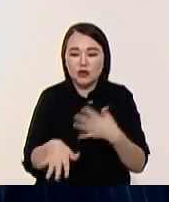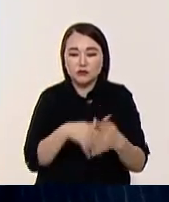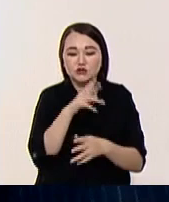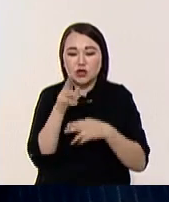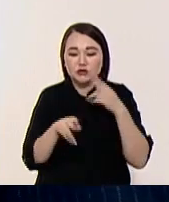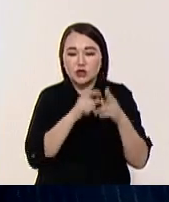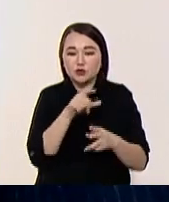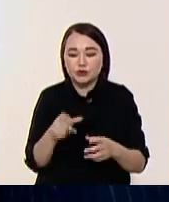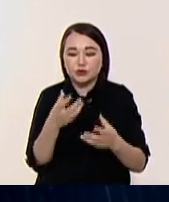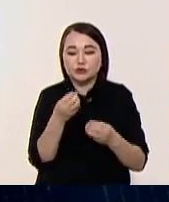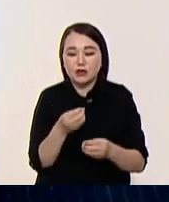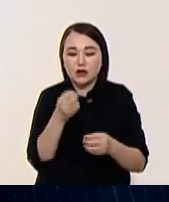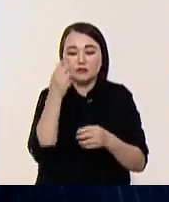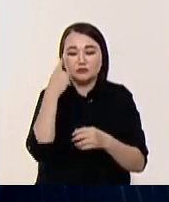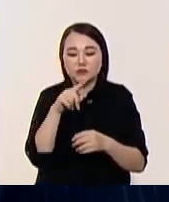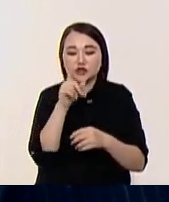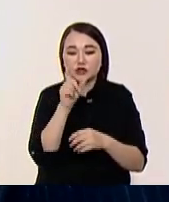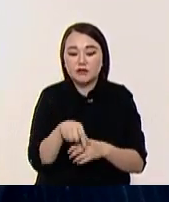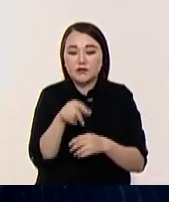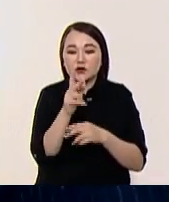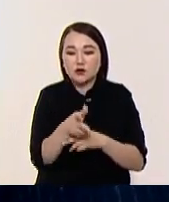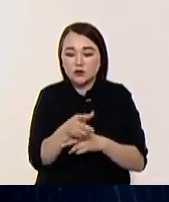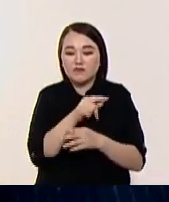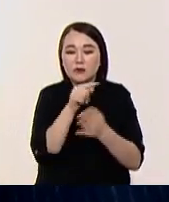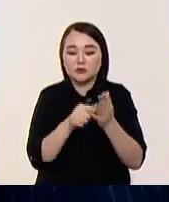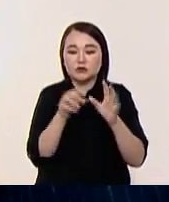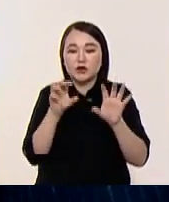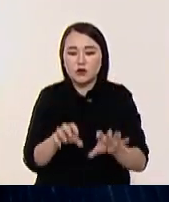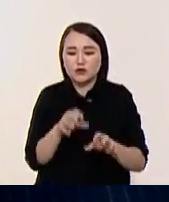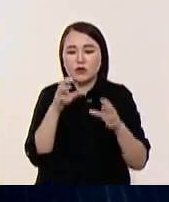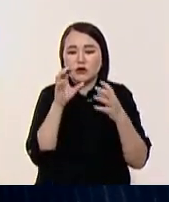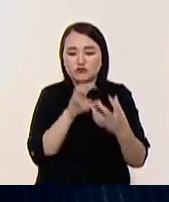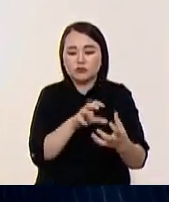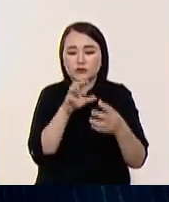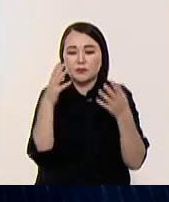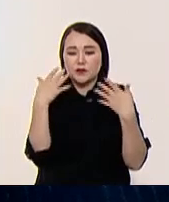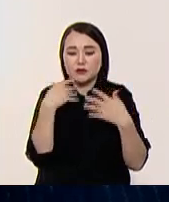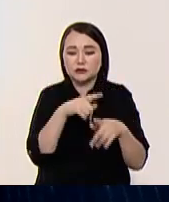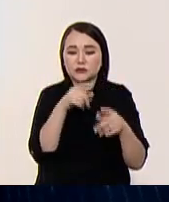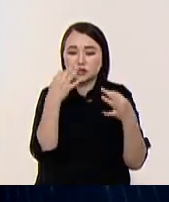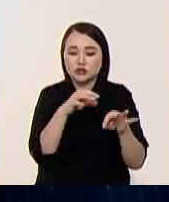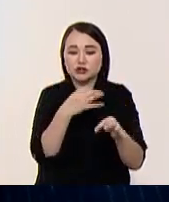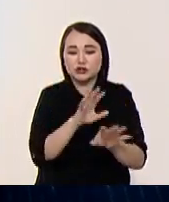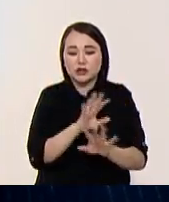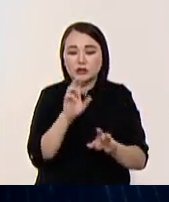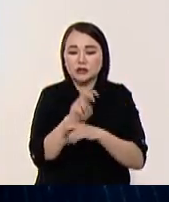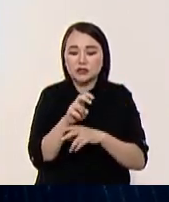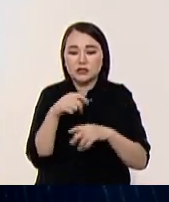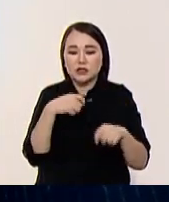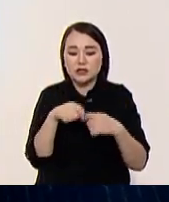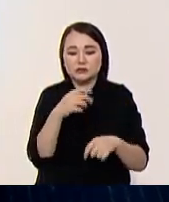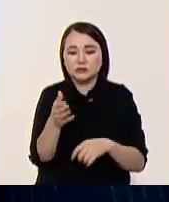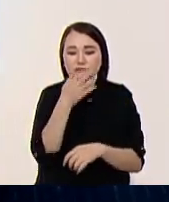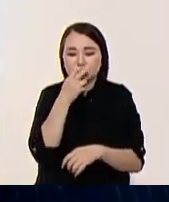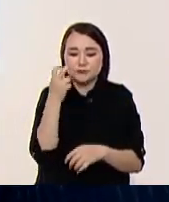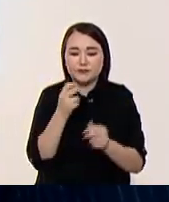люди. При этом авторы ролика задаются вопросом о законности автобусного парка. Кроме этого, посетители рынка жалуются за едкий запах